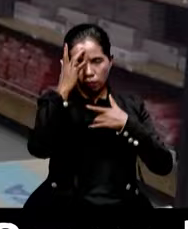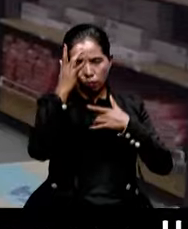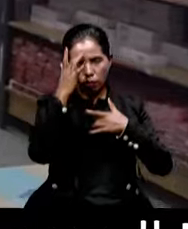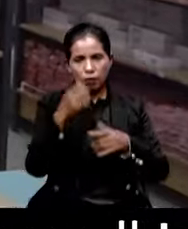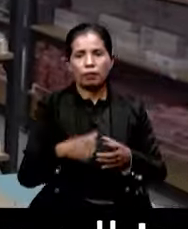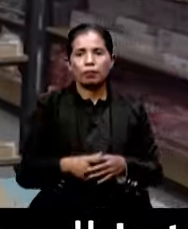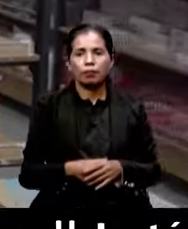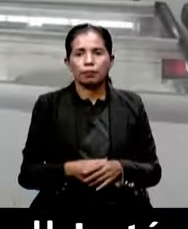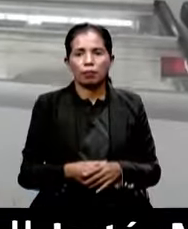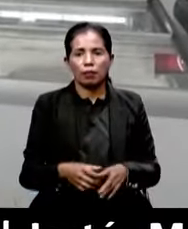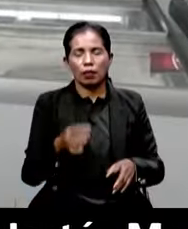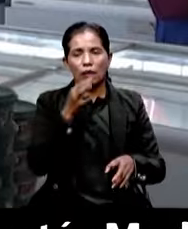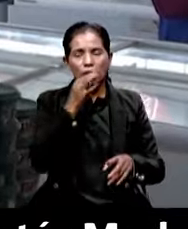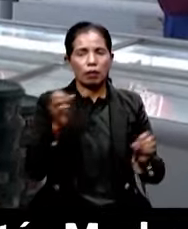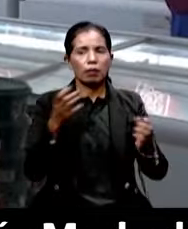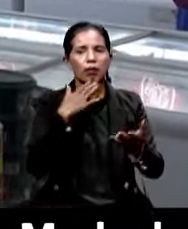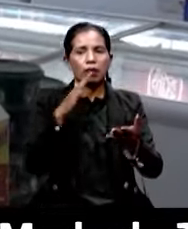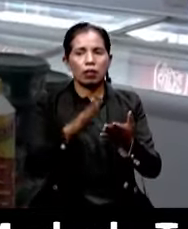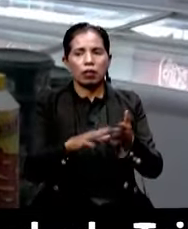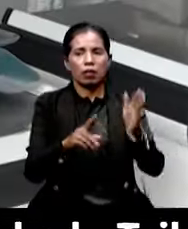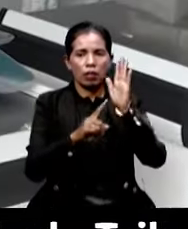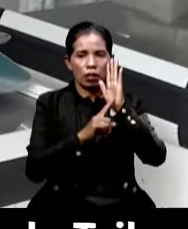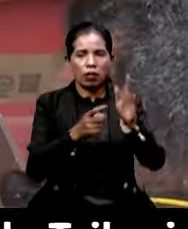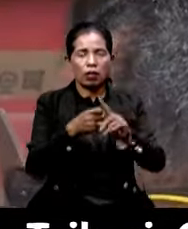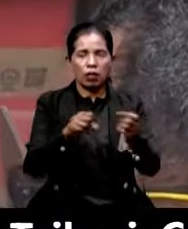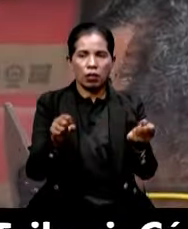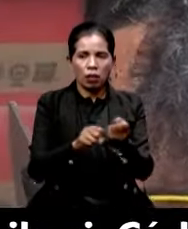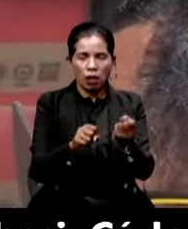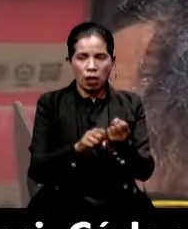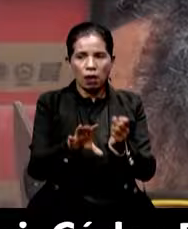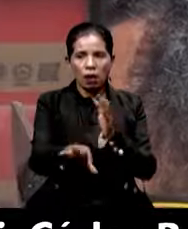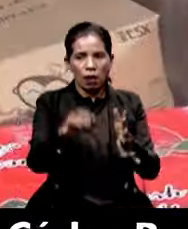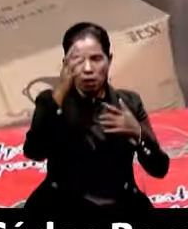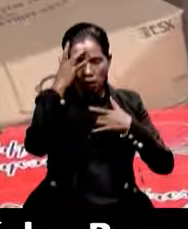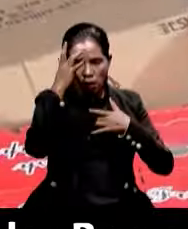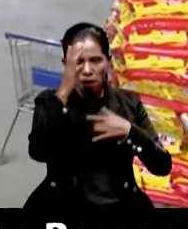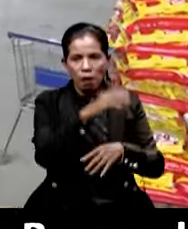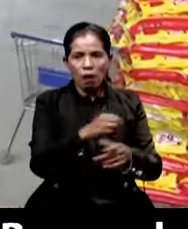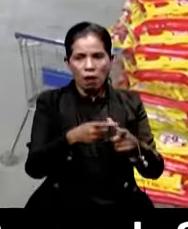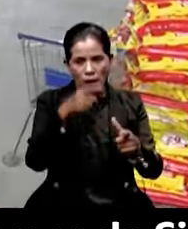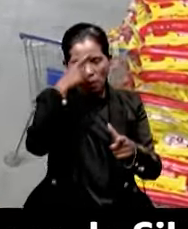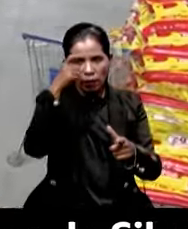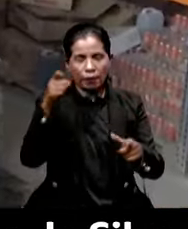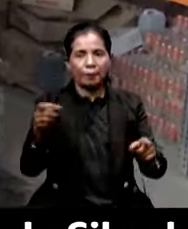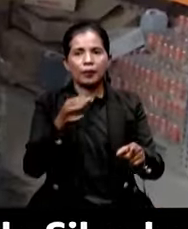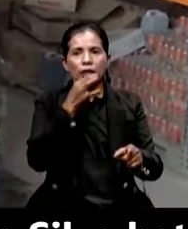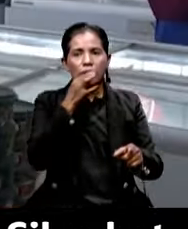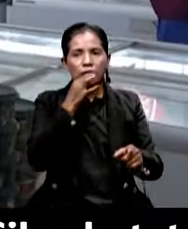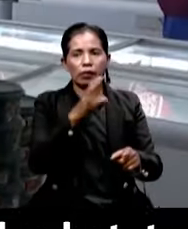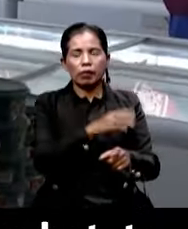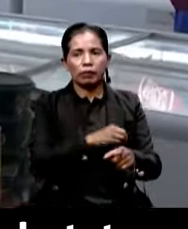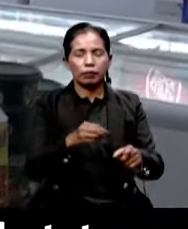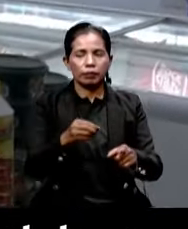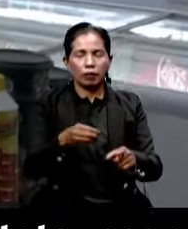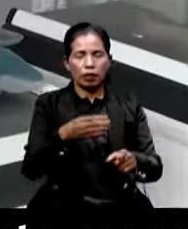stroke. Ahan bela saudável mak sai fator hori contribui bela hetan moras stroke mak hanesan ahan nebe contain